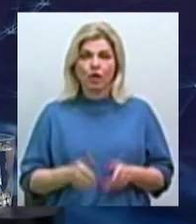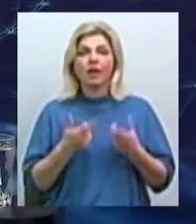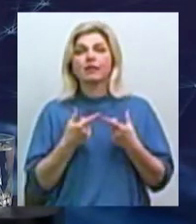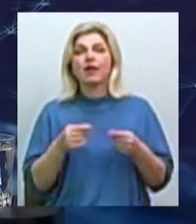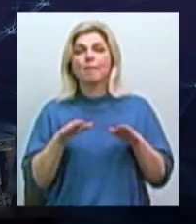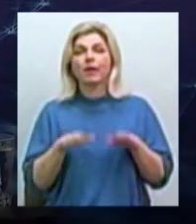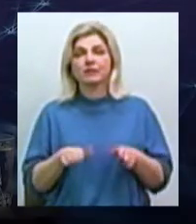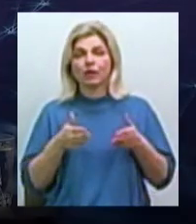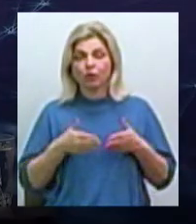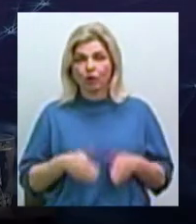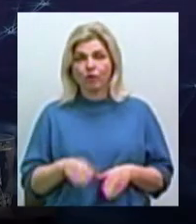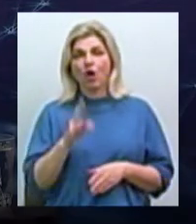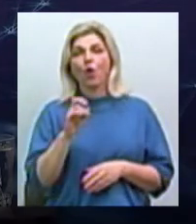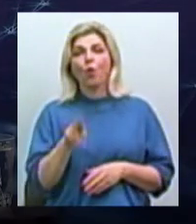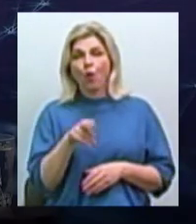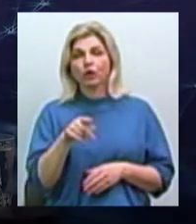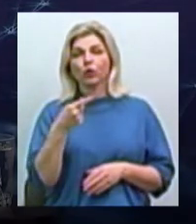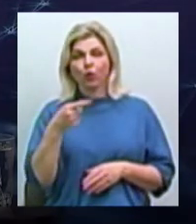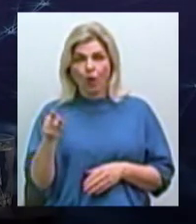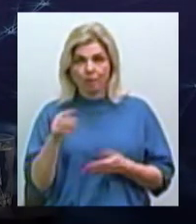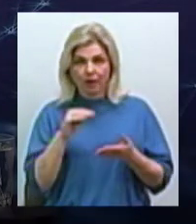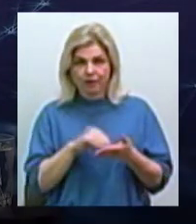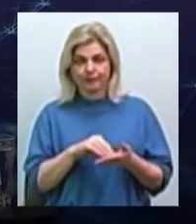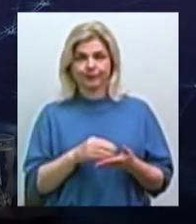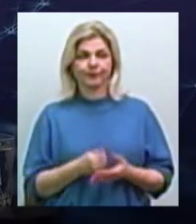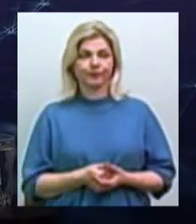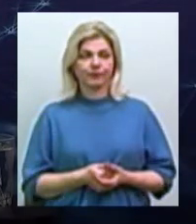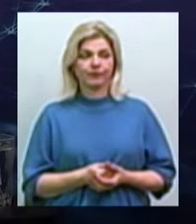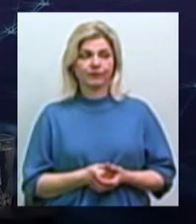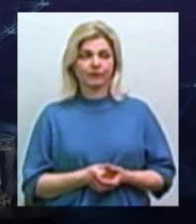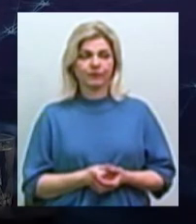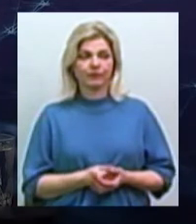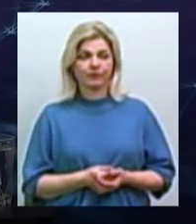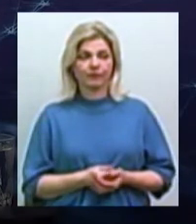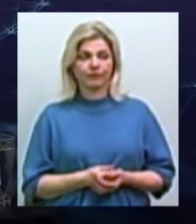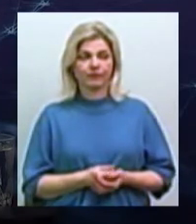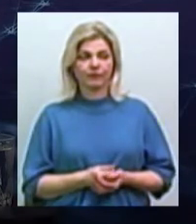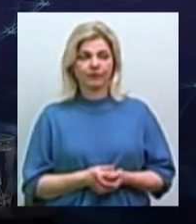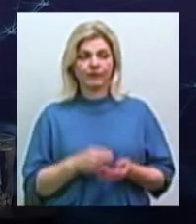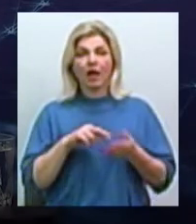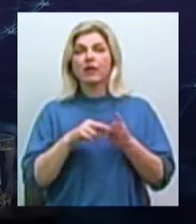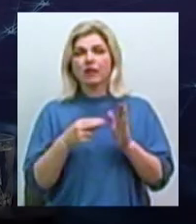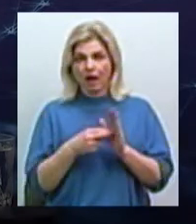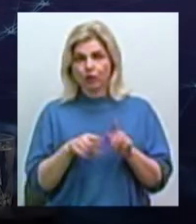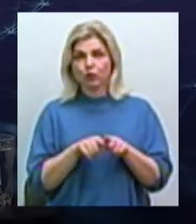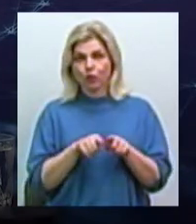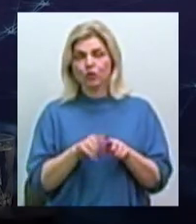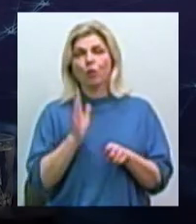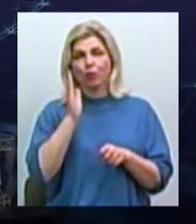народилися, ідентифікаційний номер. А також планується вносити